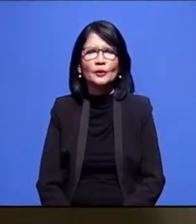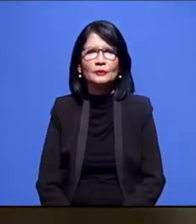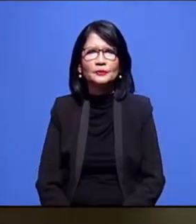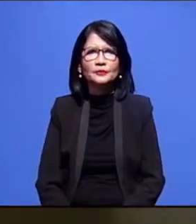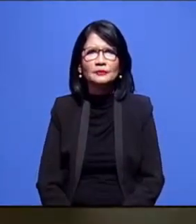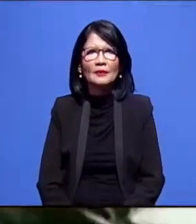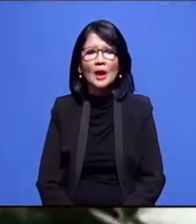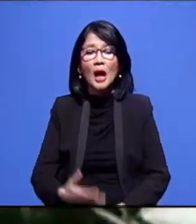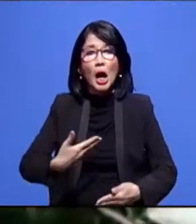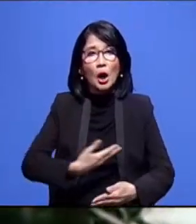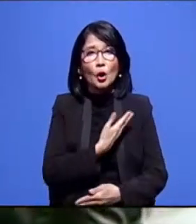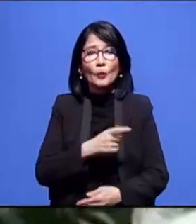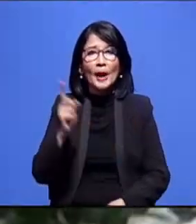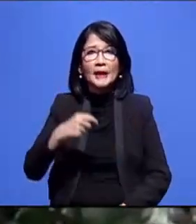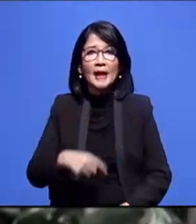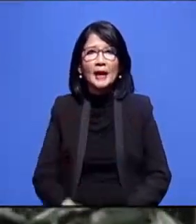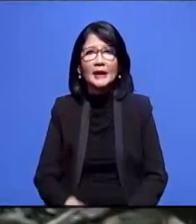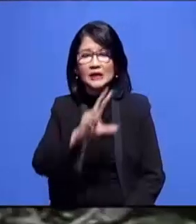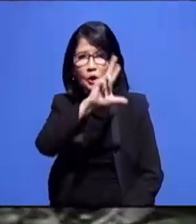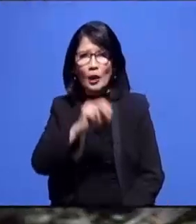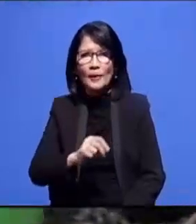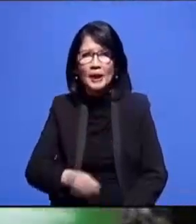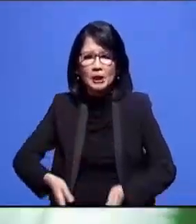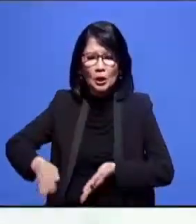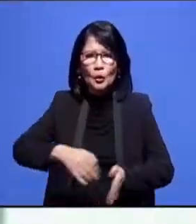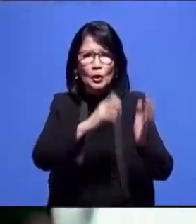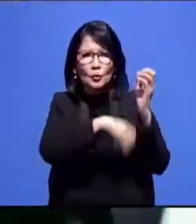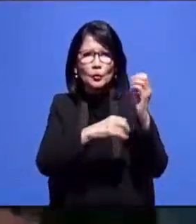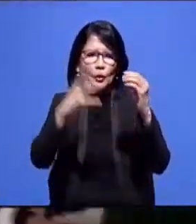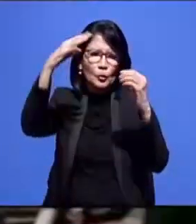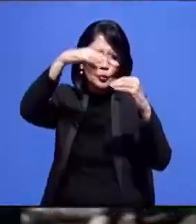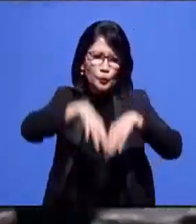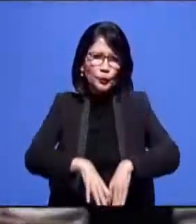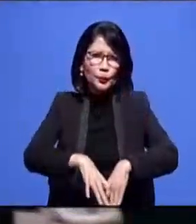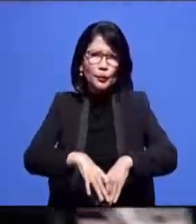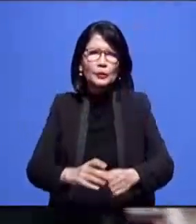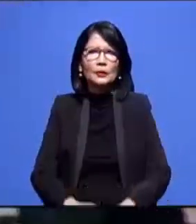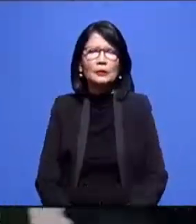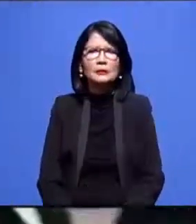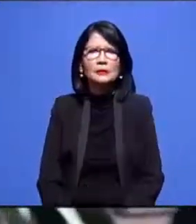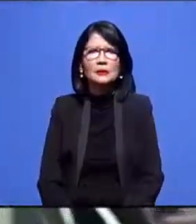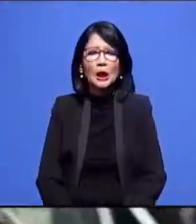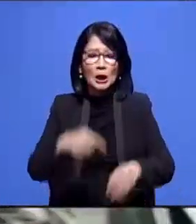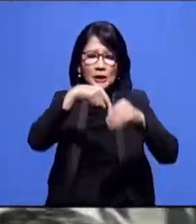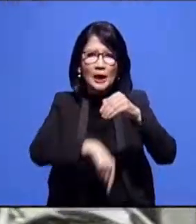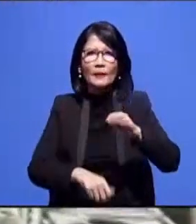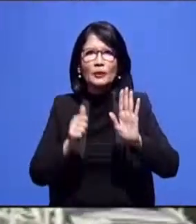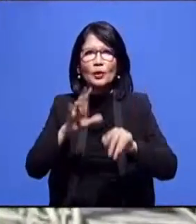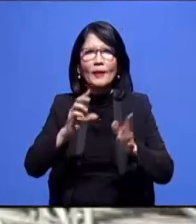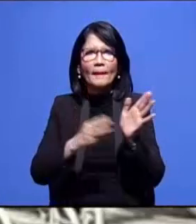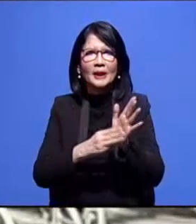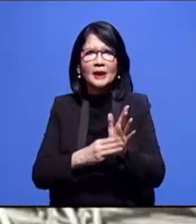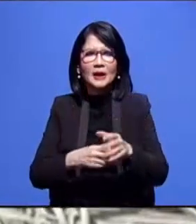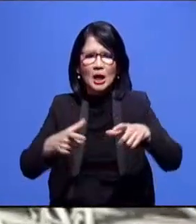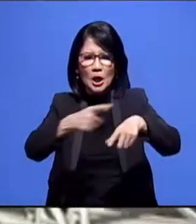siang. Para korban yang berasal dari Jawa Barat tertimbun longsor di kedalaman sekitar 65 meter. Evakuasi terhambat kondisi lubang yang